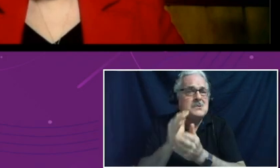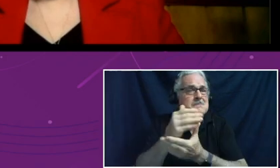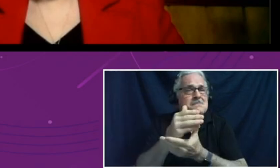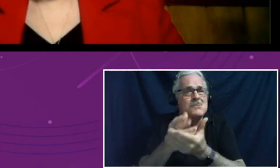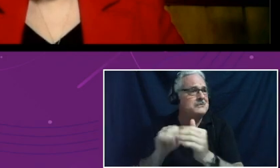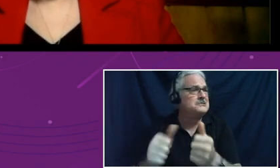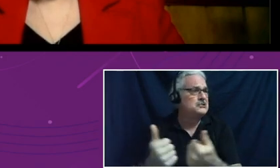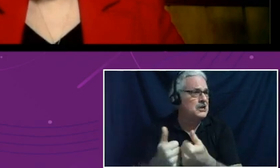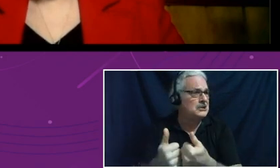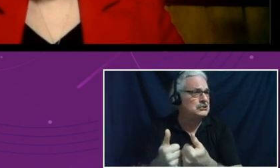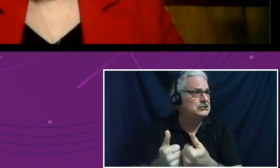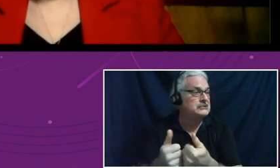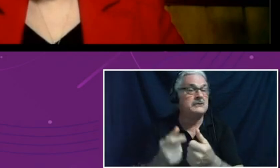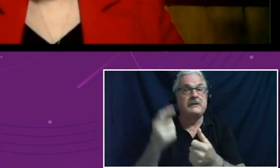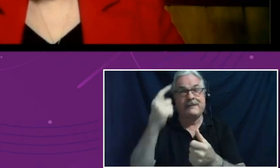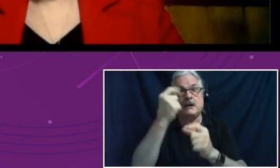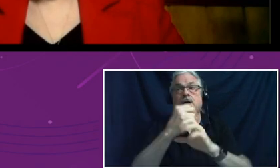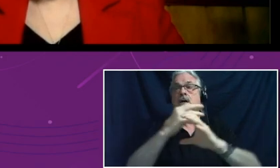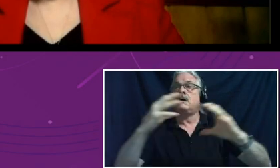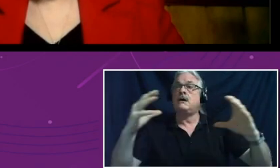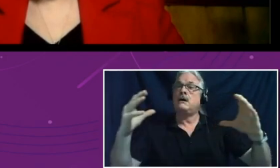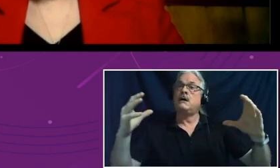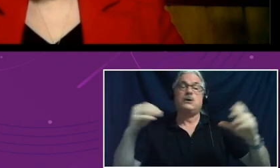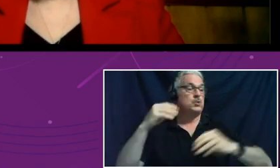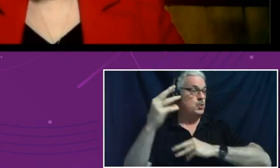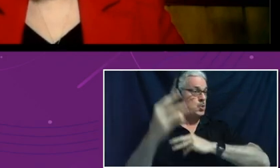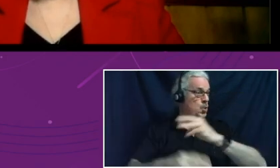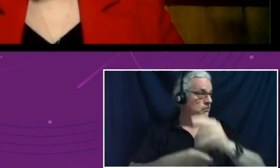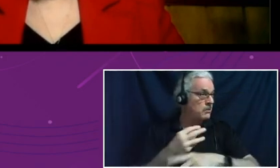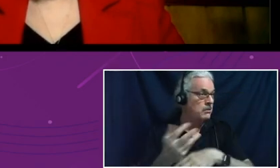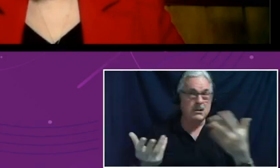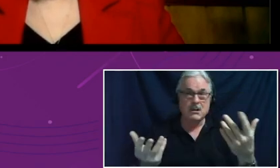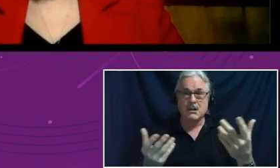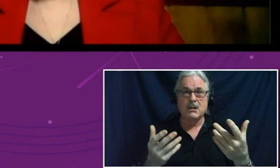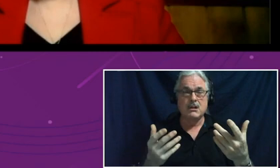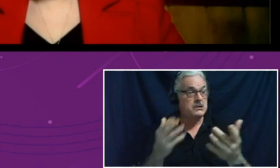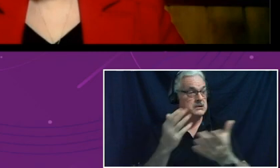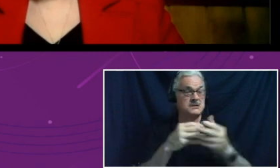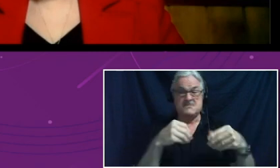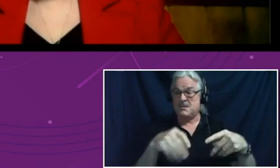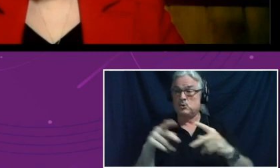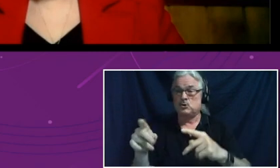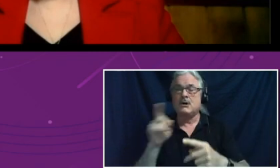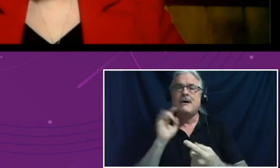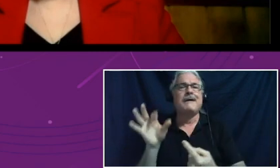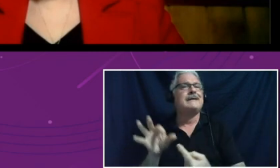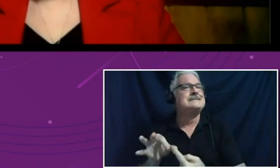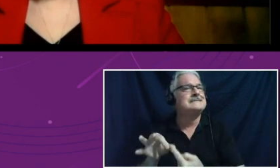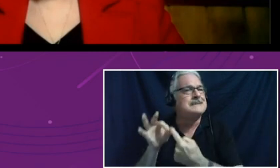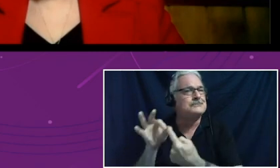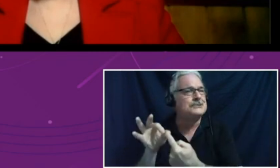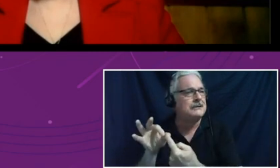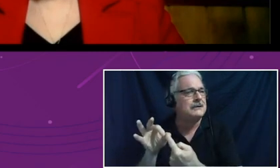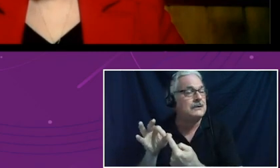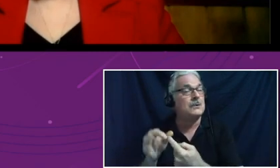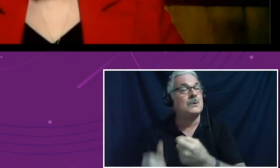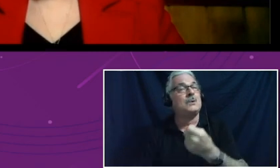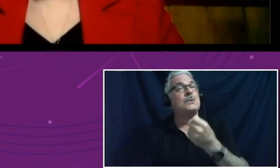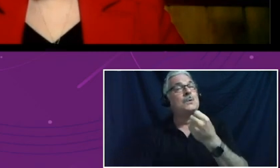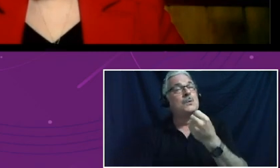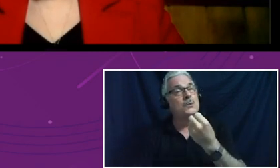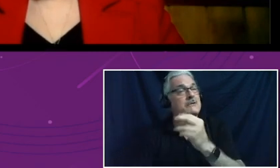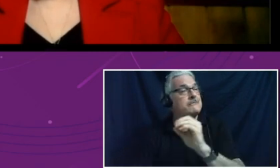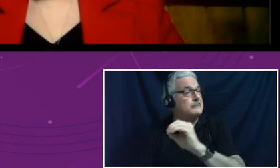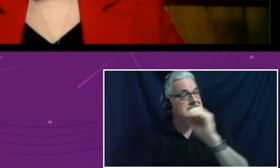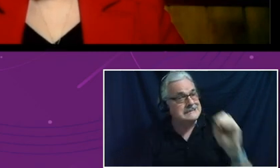problème. Si on pense en termes véritablement mondiaux, même de telles possibilités ont été l'exception. Seulement 12% des foyers